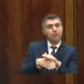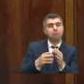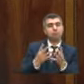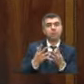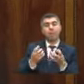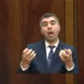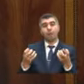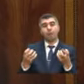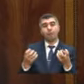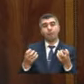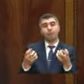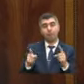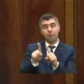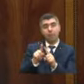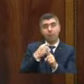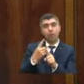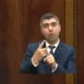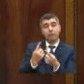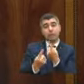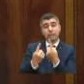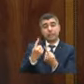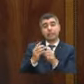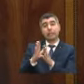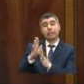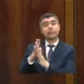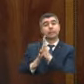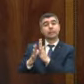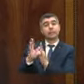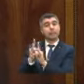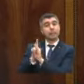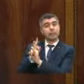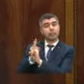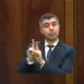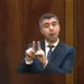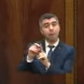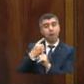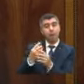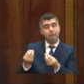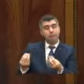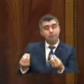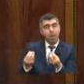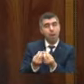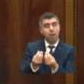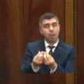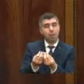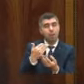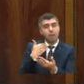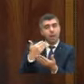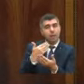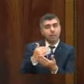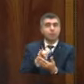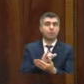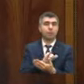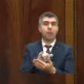كاد، وغادرها من كنتم تعتبرونه حتى الأمس القريب حليفا استراتيجيا ضد الفساد